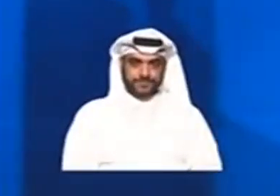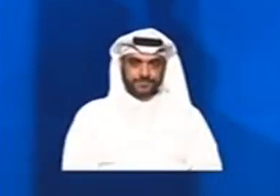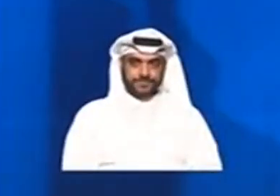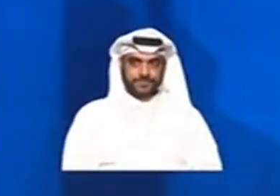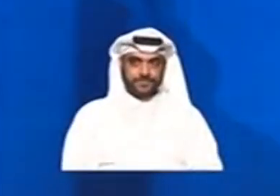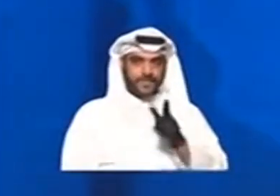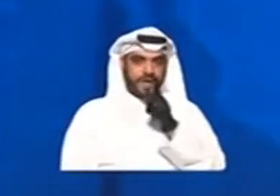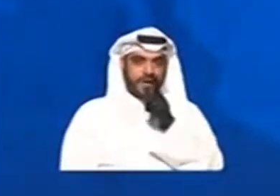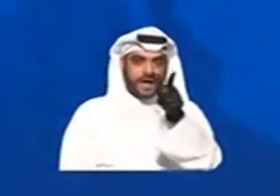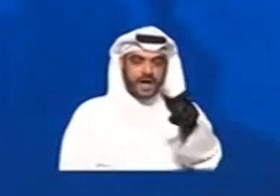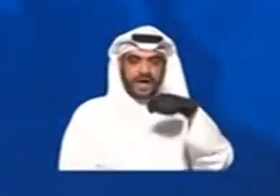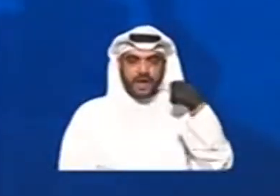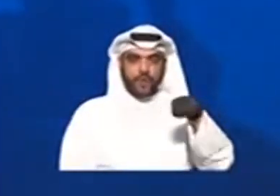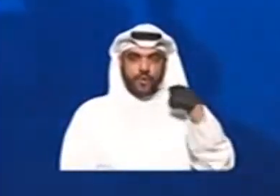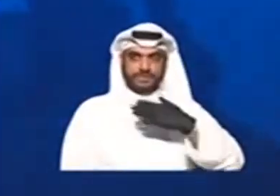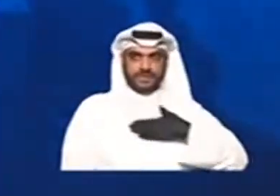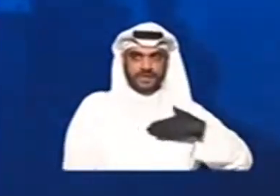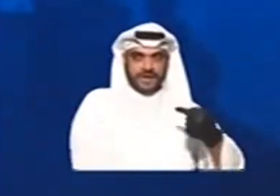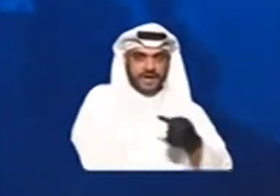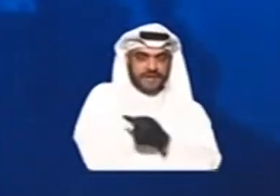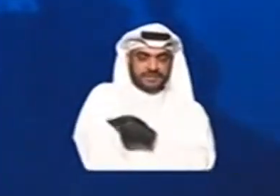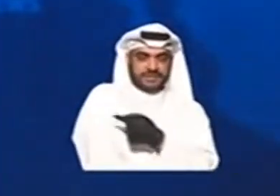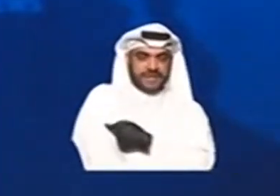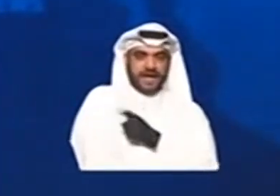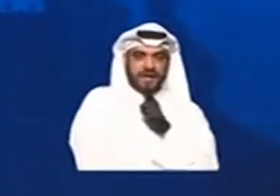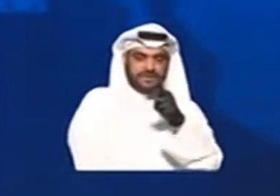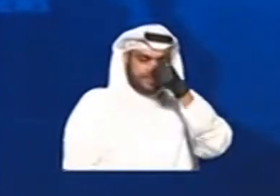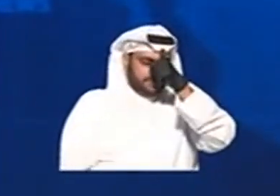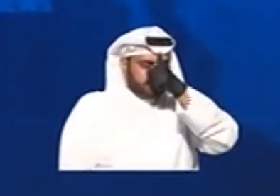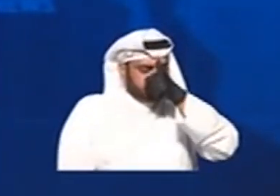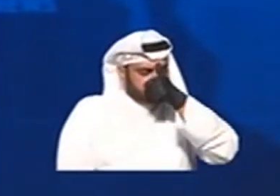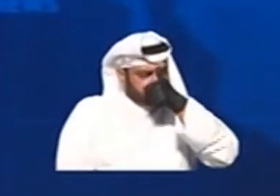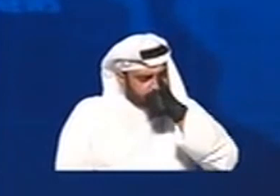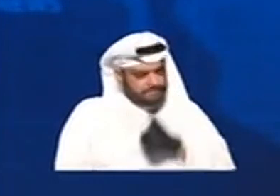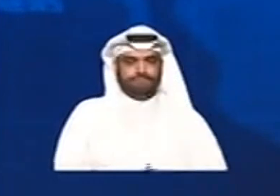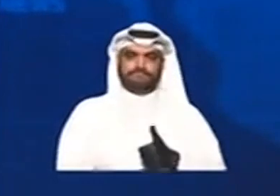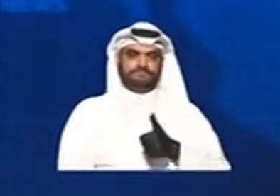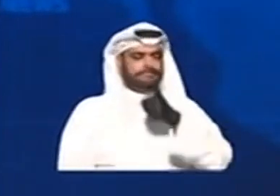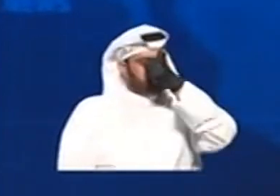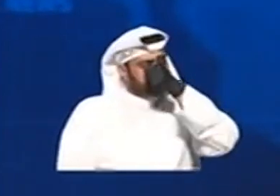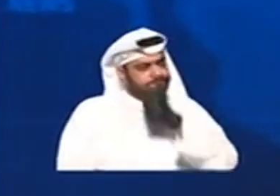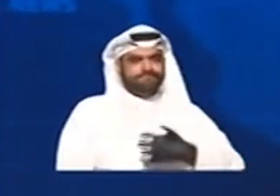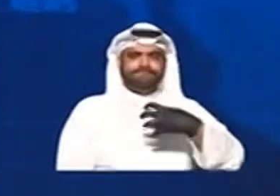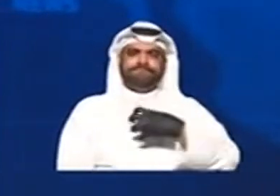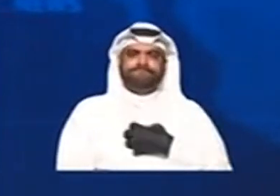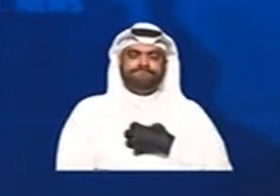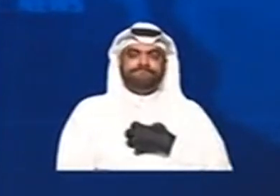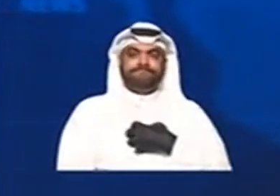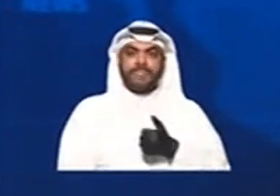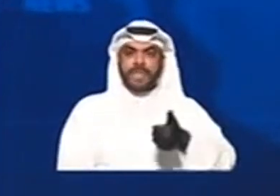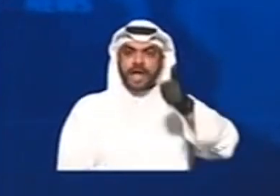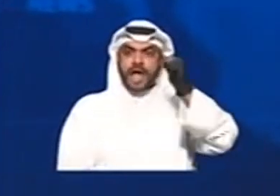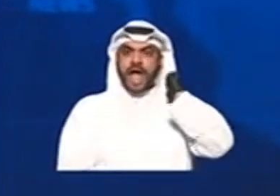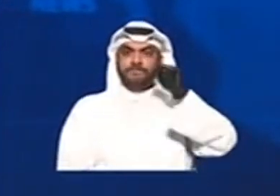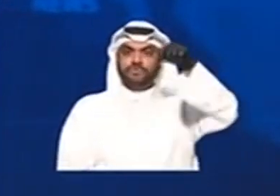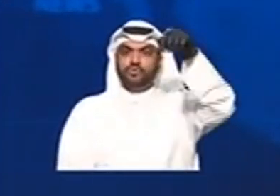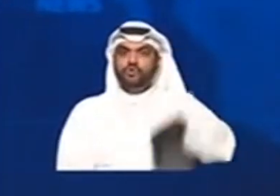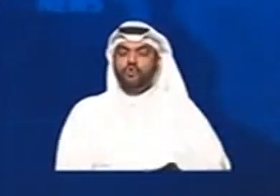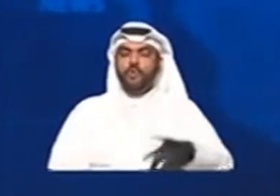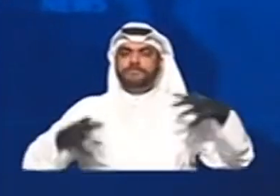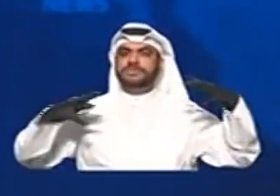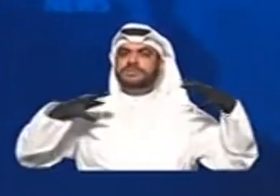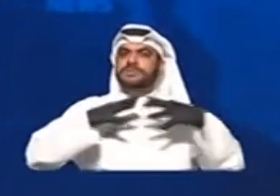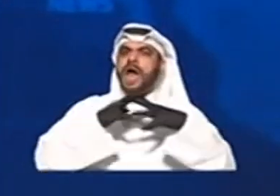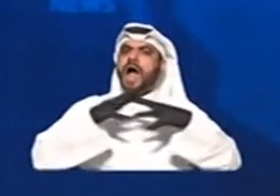أعرب وزير الصحة الشيخ الدكتور باسل الصباح عن أسفه لمناظر التجمعات والازدحامات أمس واليوم والتي